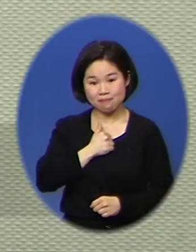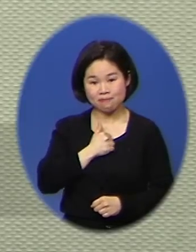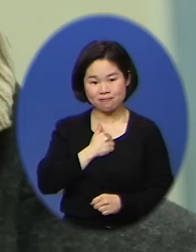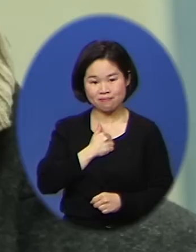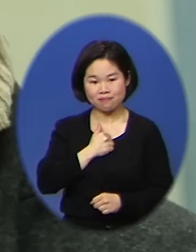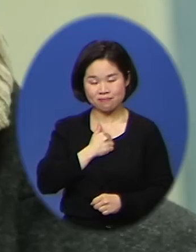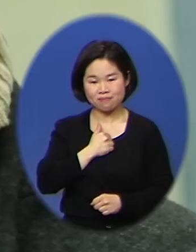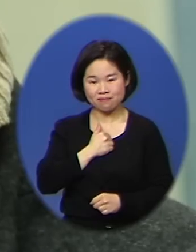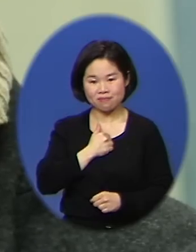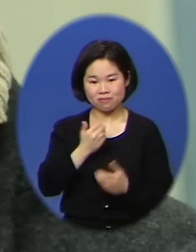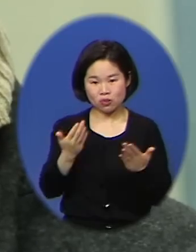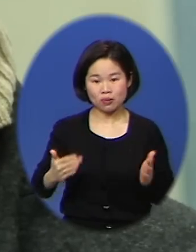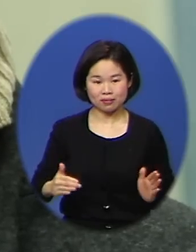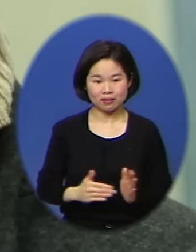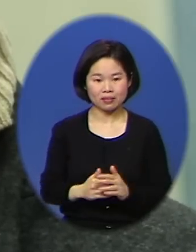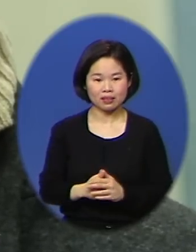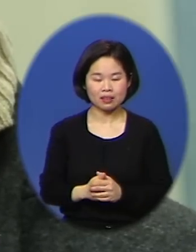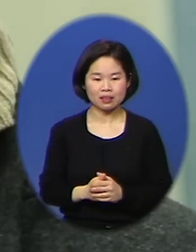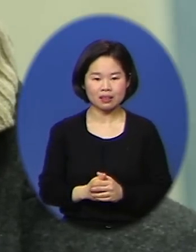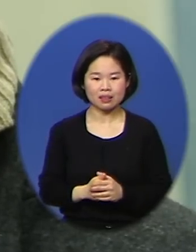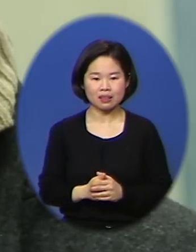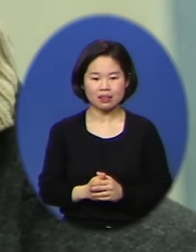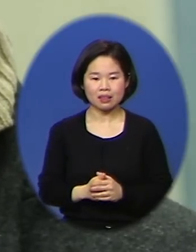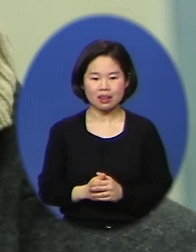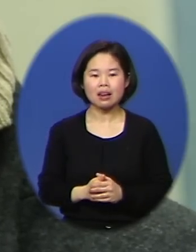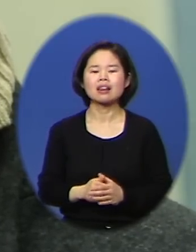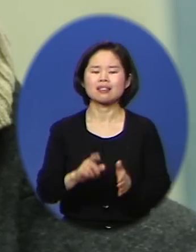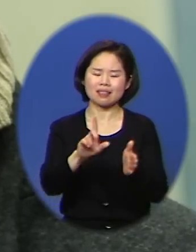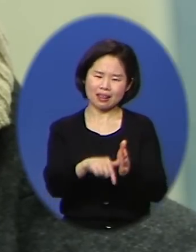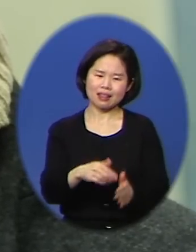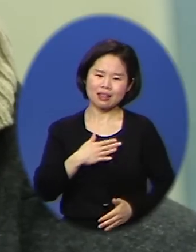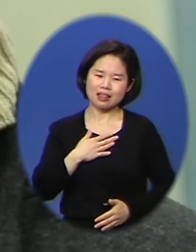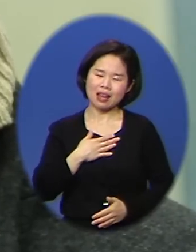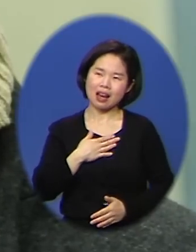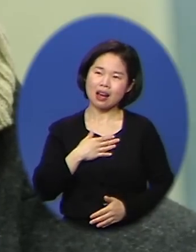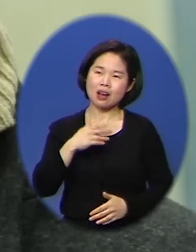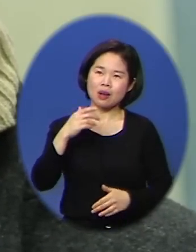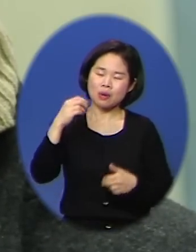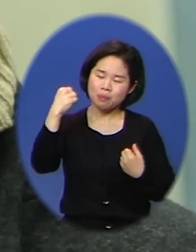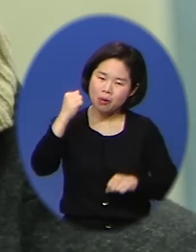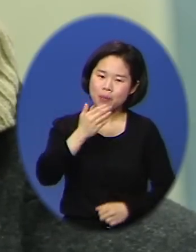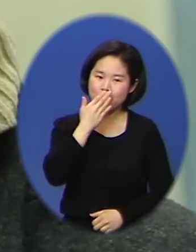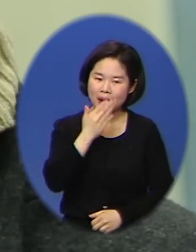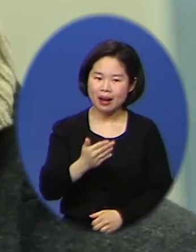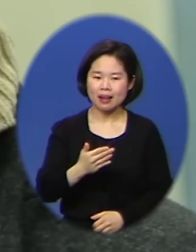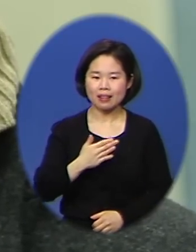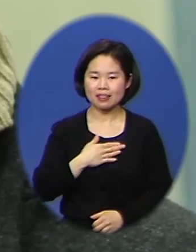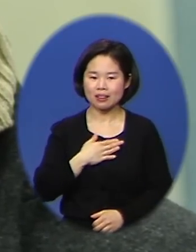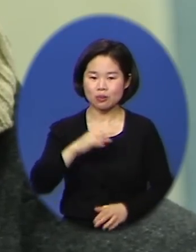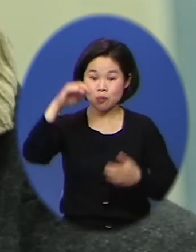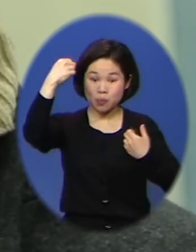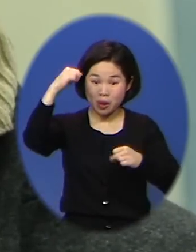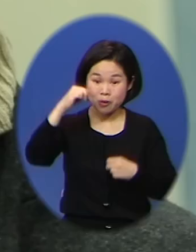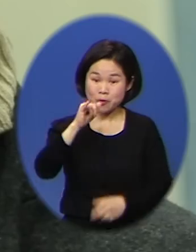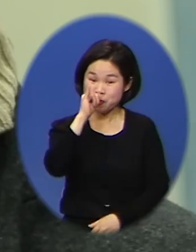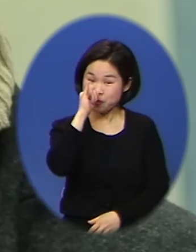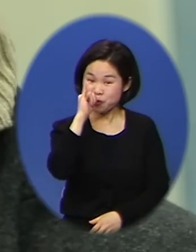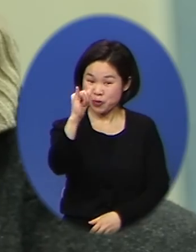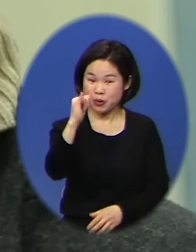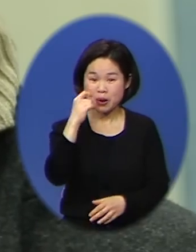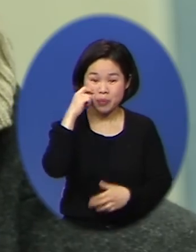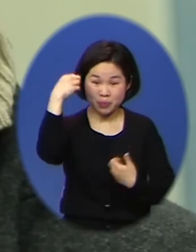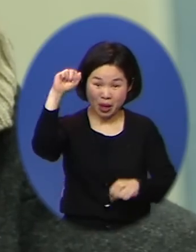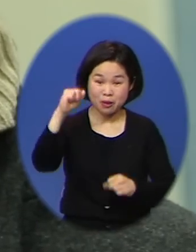거예요. 그때 배우가 할 수 있다는 나도 진짜 훌륭한 배우가 되고 싶다